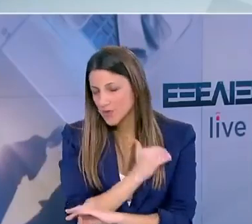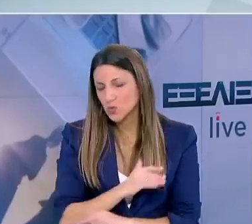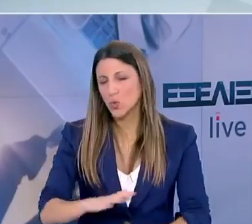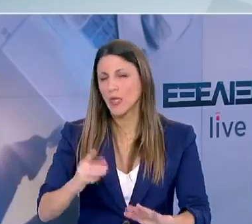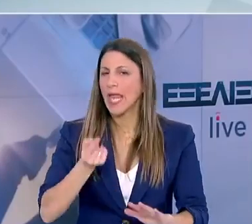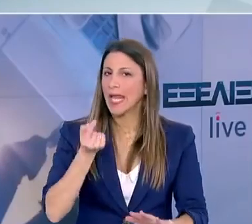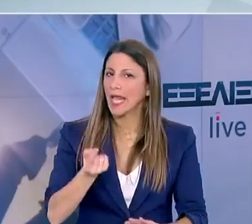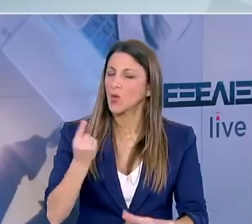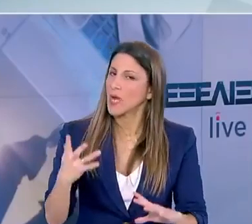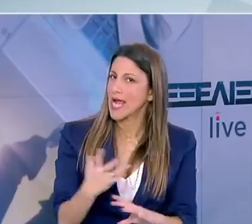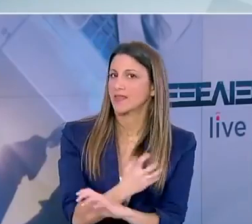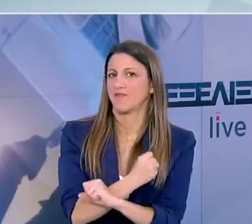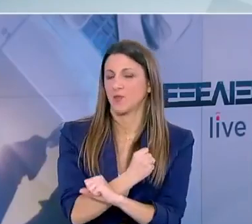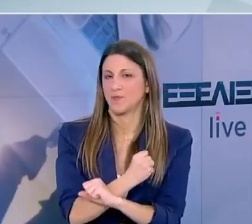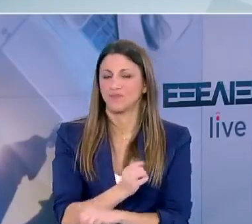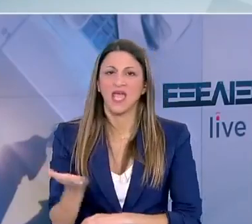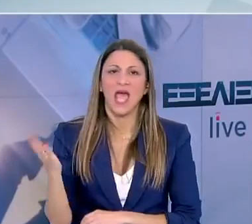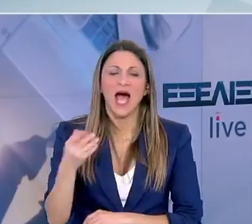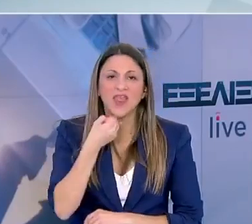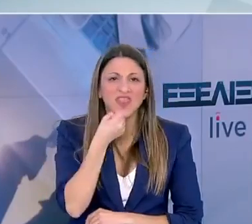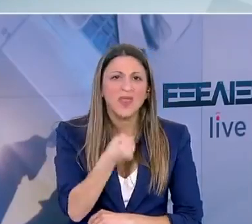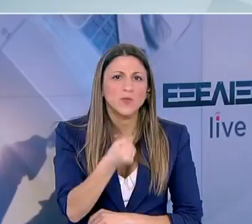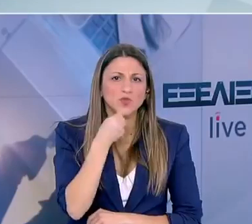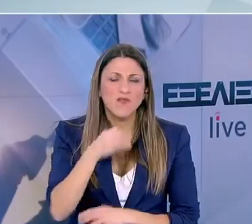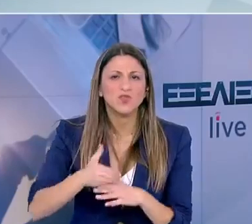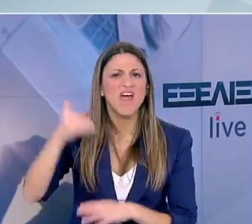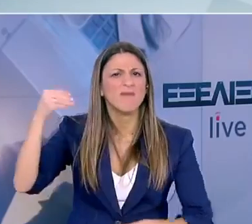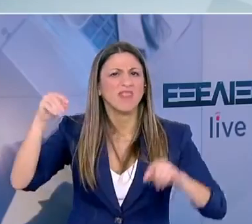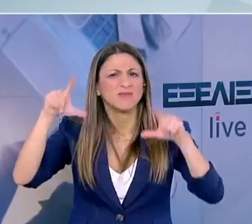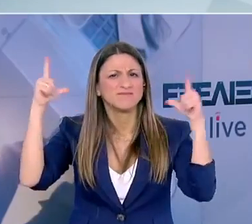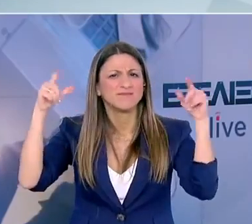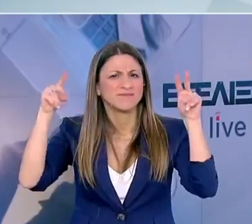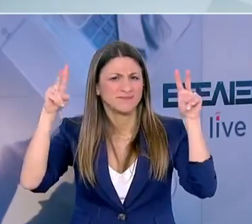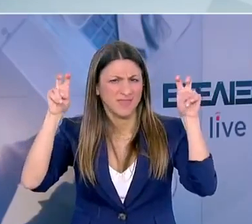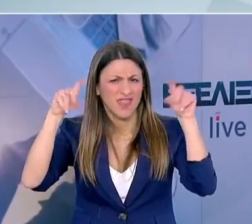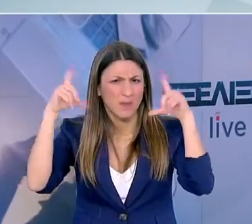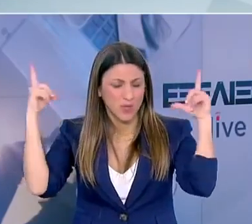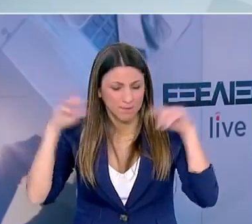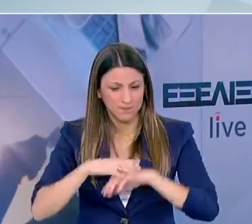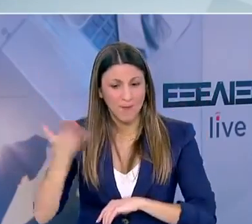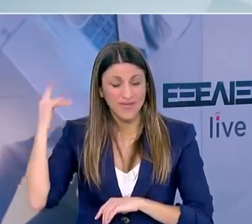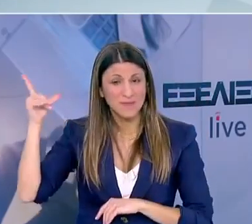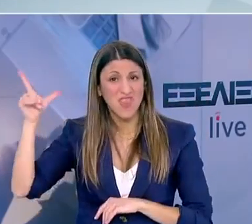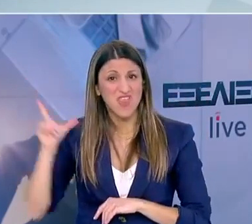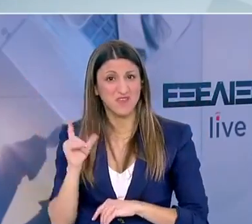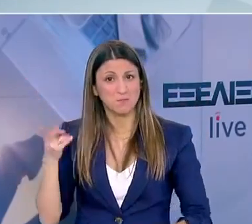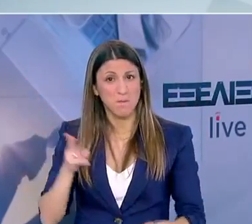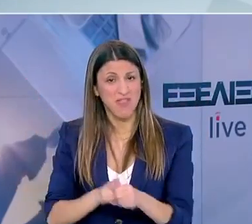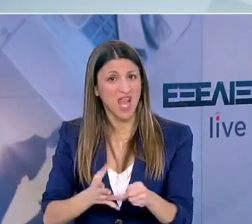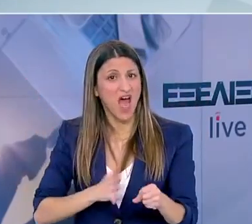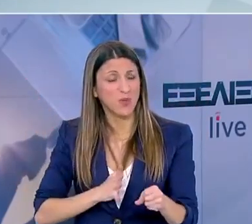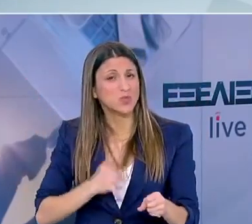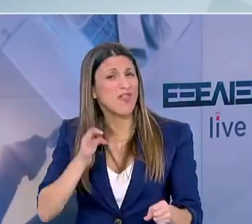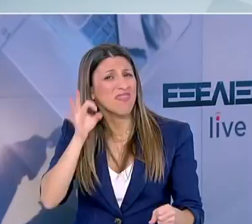Η κυρία Μελά από την εφημερίδα Δημοκρατία. Κύριε Κοντοζαμάνη, την περασμένη Δευτέρα πέθανε ένας άνθρωπος από κορονοϊό στη ΜΕΘ του ΑΧΕΠΑ,